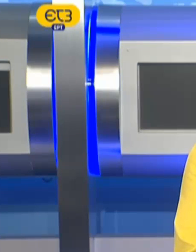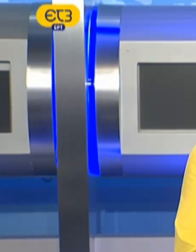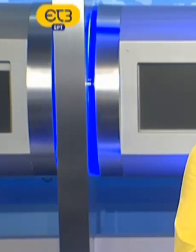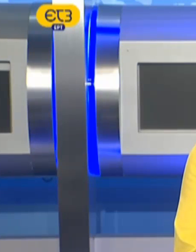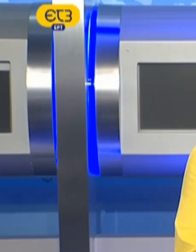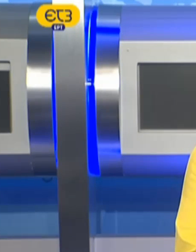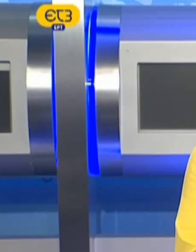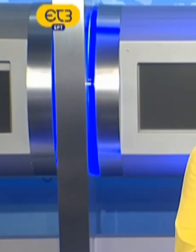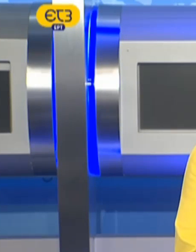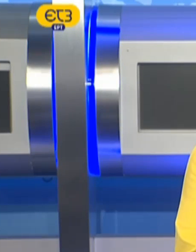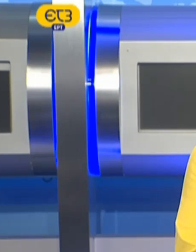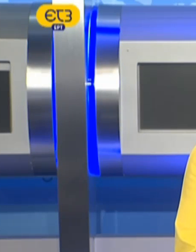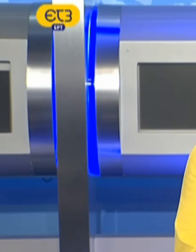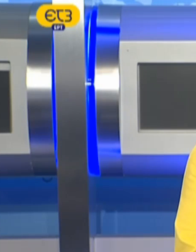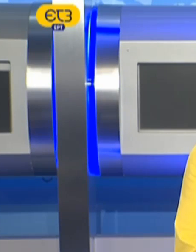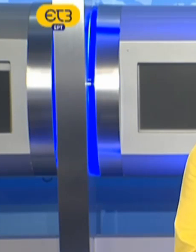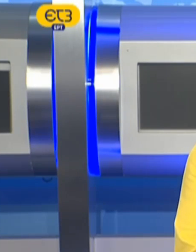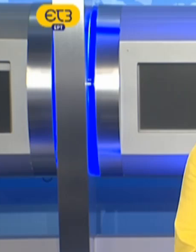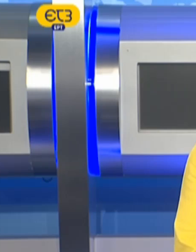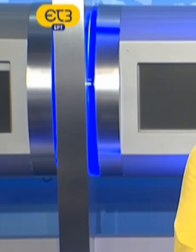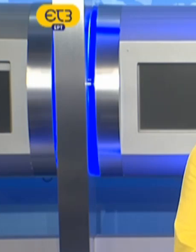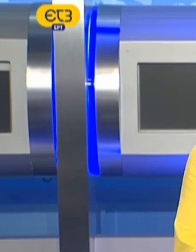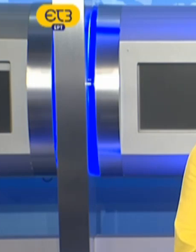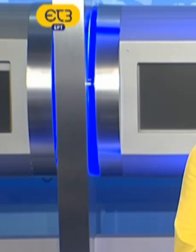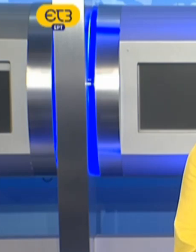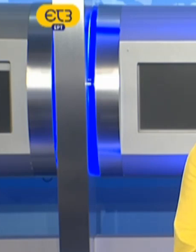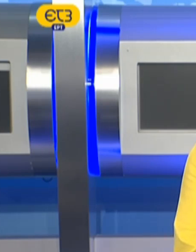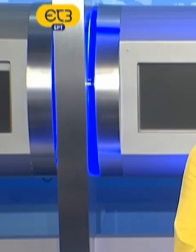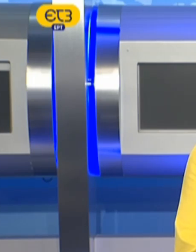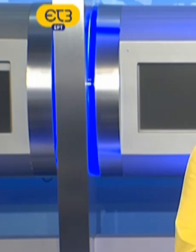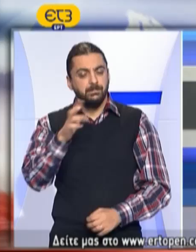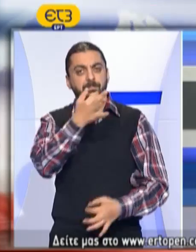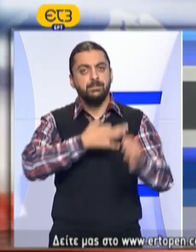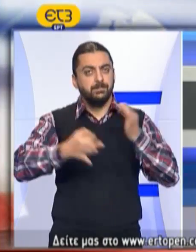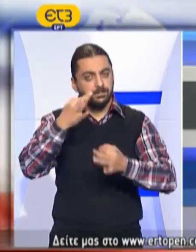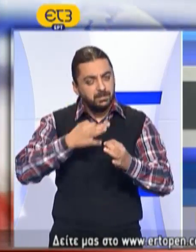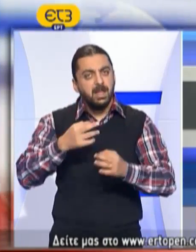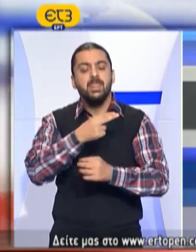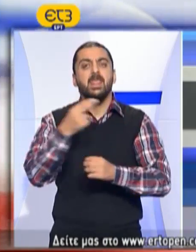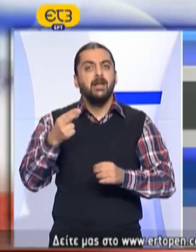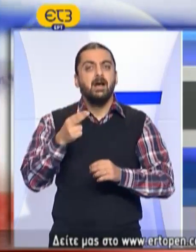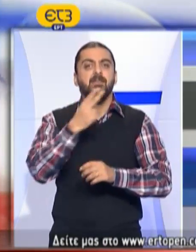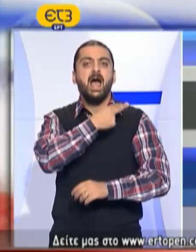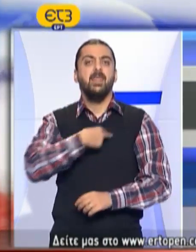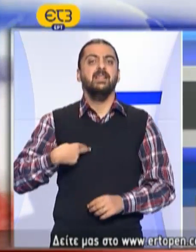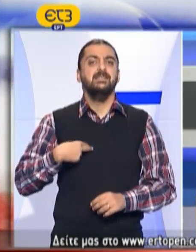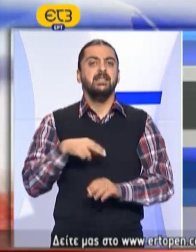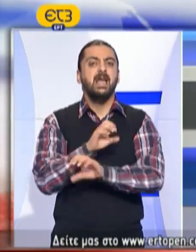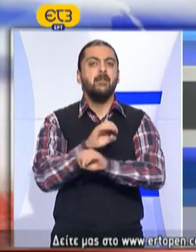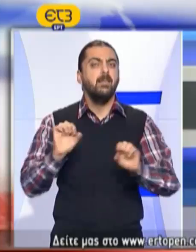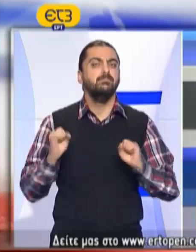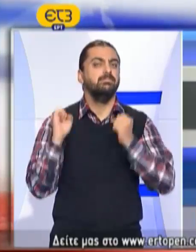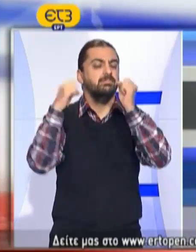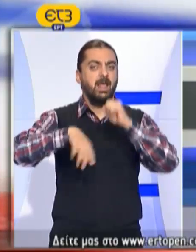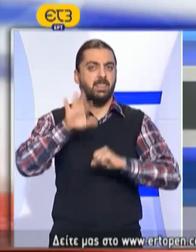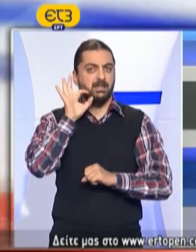Να έχουμε κοντά στο στούντιο την Νίκη Χατζηδημητρίου για να μας ενημερώσει για τις κινητοποιήσεις στην μέση εκπαίδευση στη Θεσσαλονίκη. Να πούμε ότι ο αναβρασμός